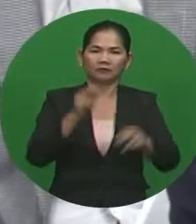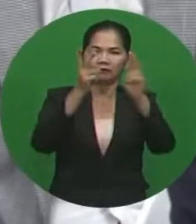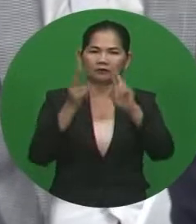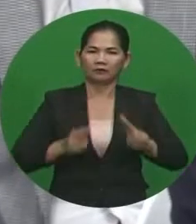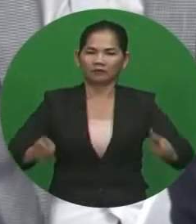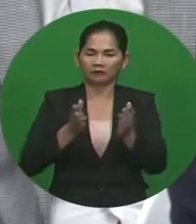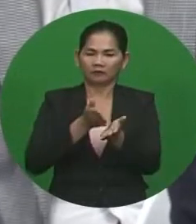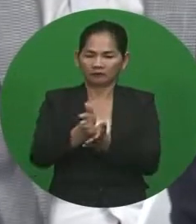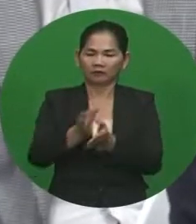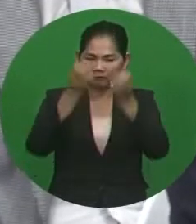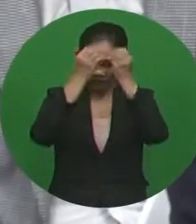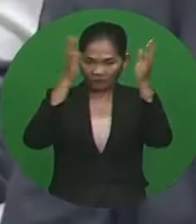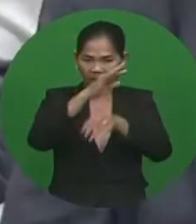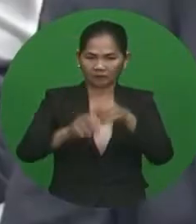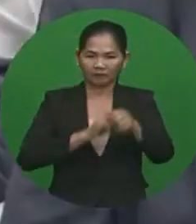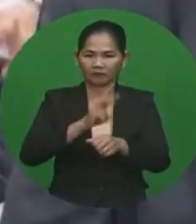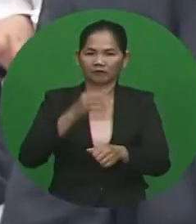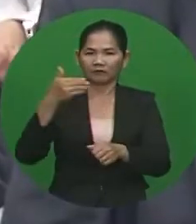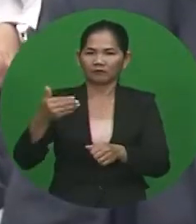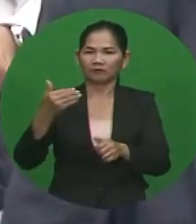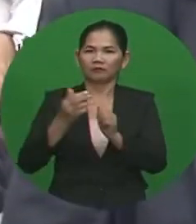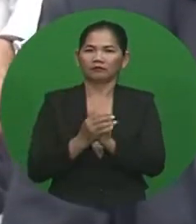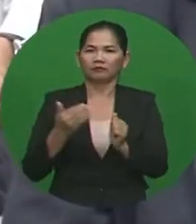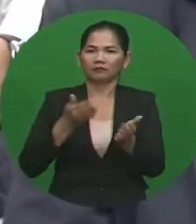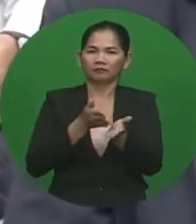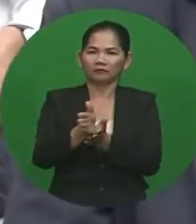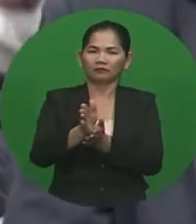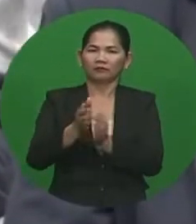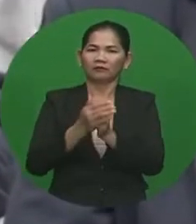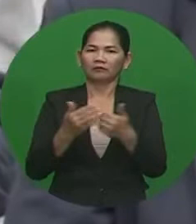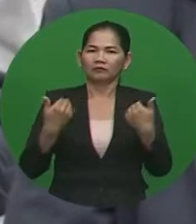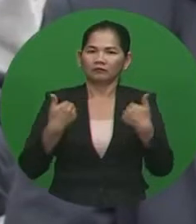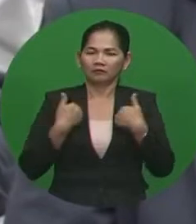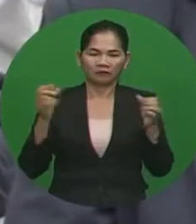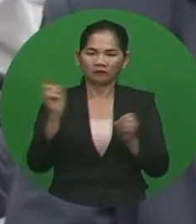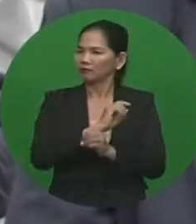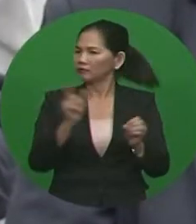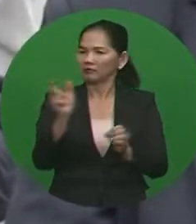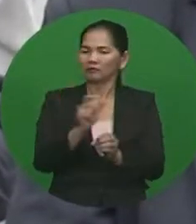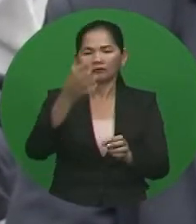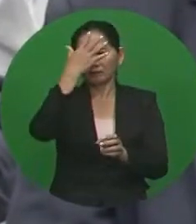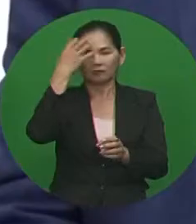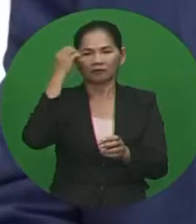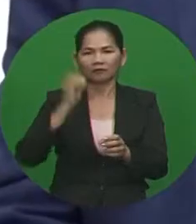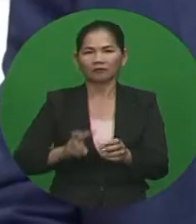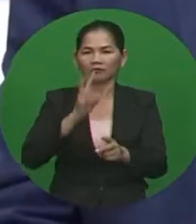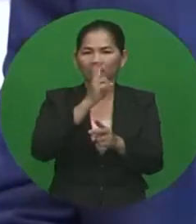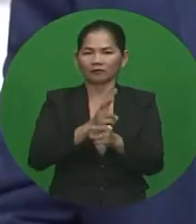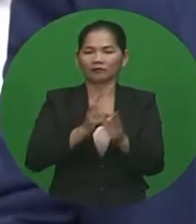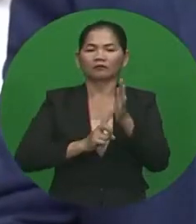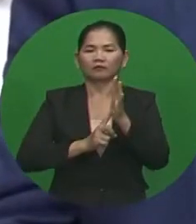តិសម្រាប់សិទ្ធិទទួលព័ត៌មានឆ្នាំ2019នេះគឺសិទ្ធិទទួលព័ត៌មានគ្មាននរណាម្នាក់ត្រូវបំភ្លេចចោលដែលប